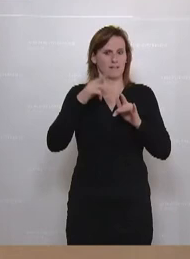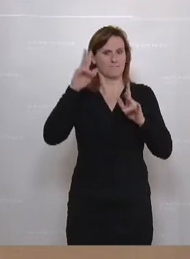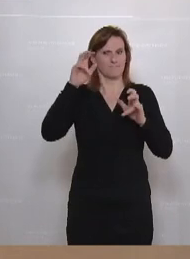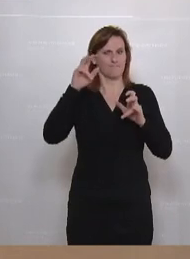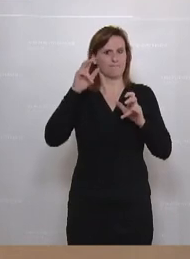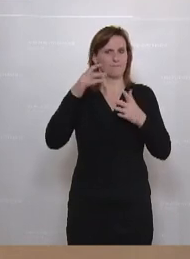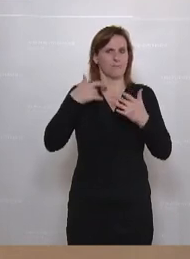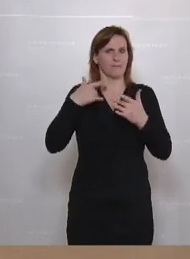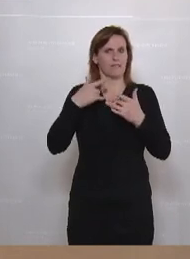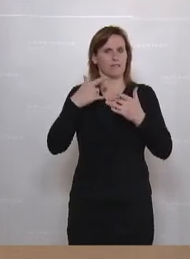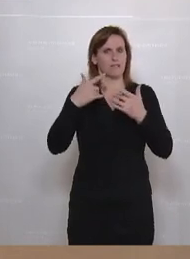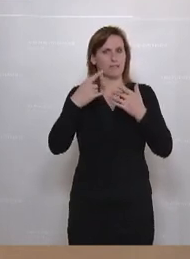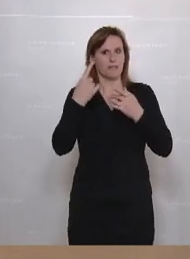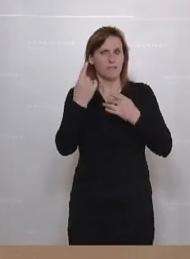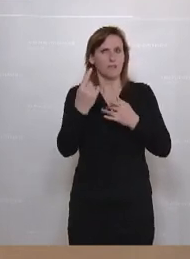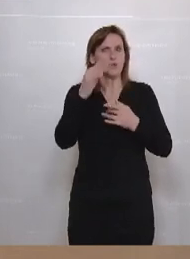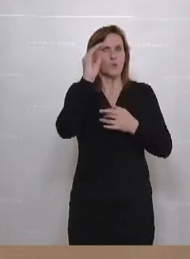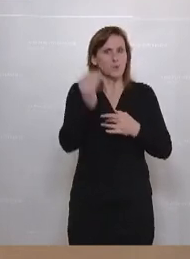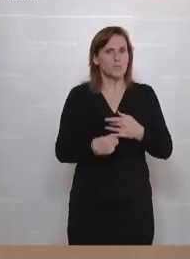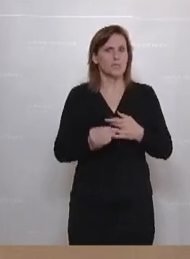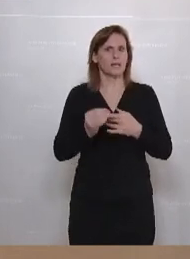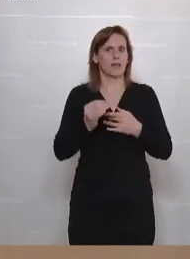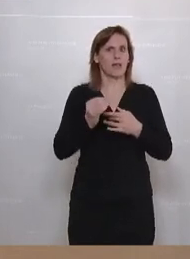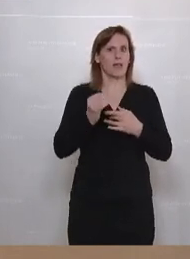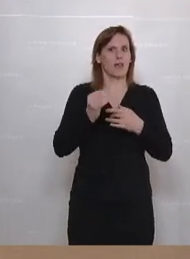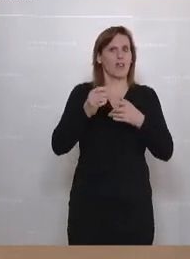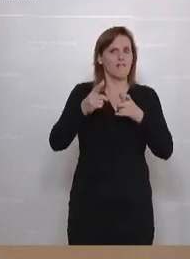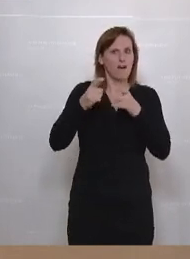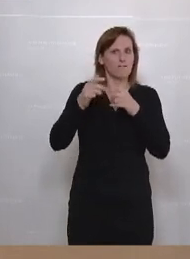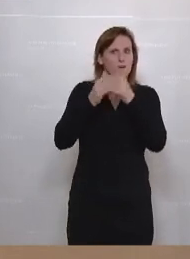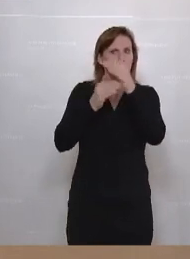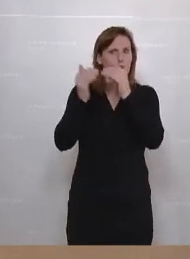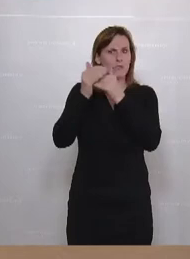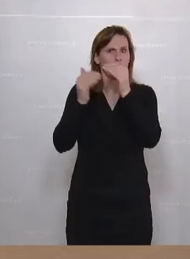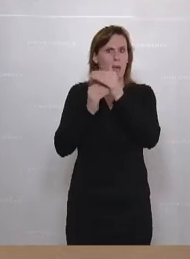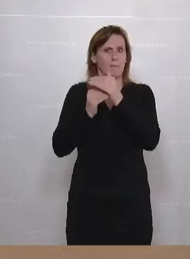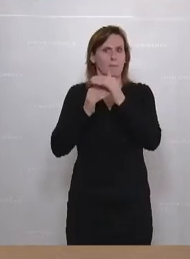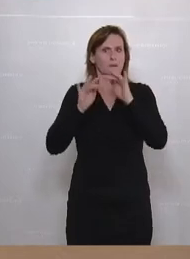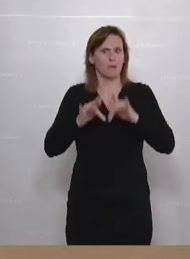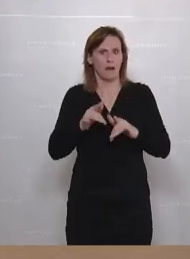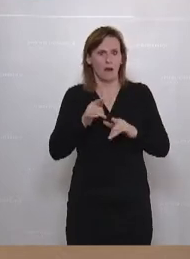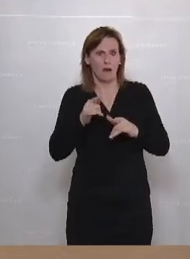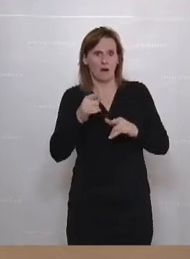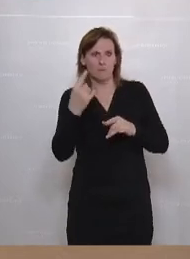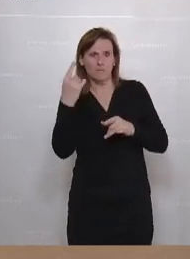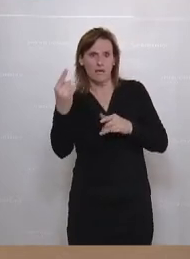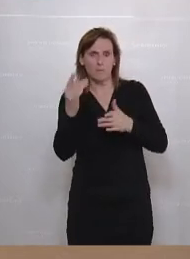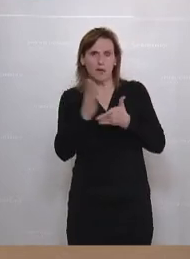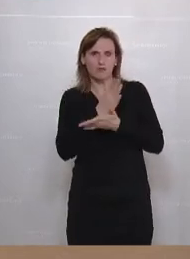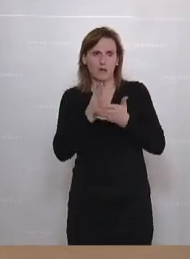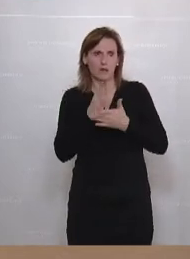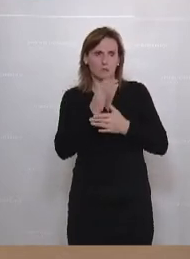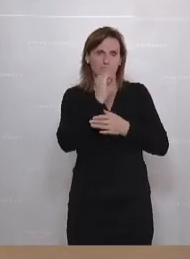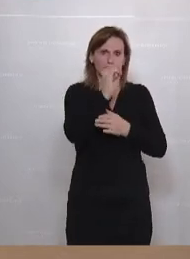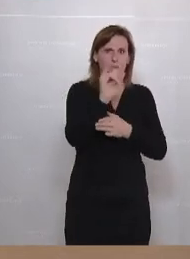autonomen Waffensysteme, wo in Wirklichkeit ein Algorithmus letzten Endes in Bruchteilen von Sekunden entscheidet über Leben oder Tod. Und das geht